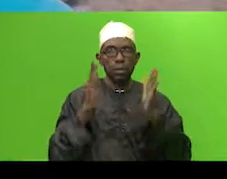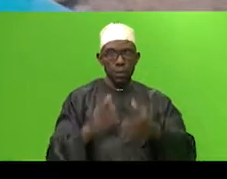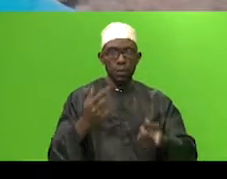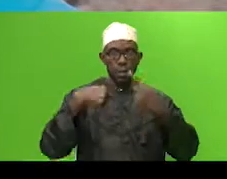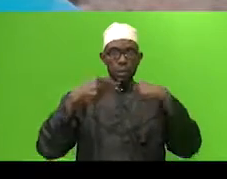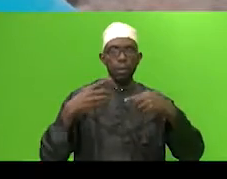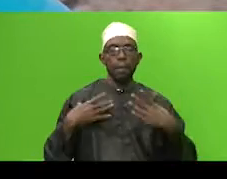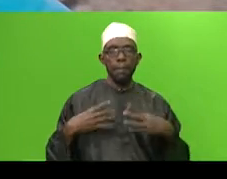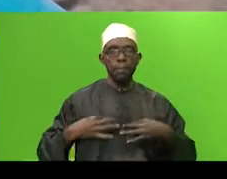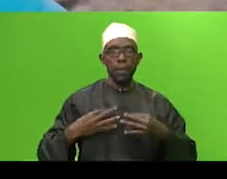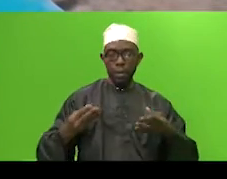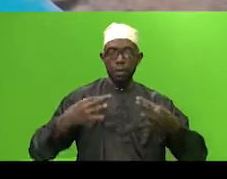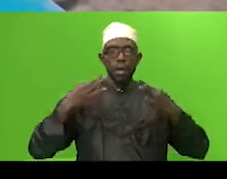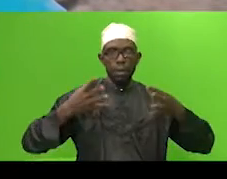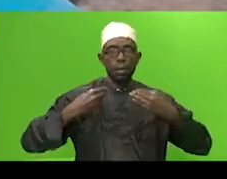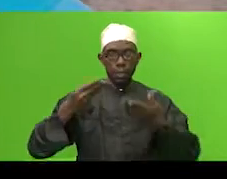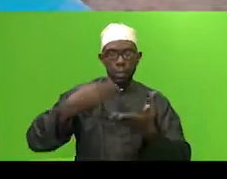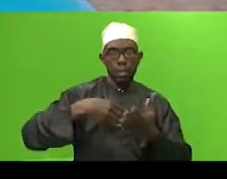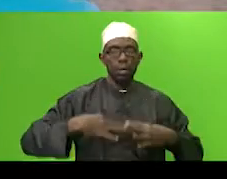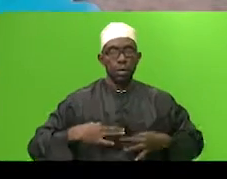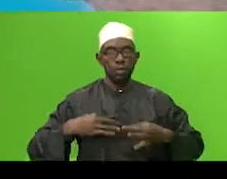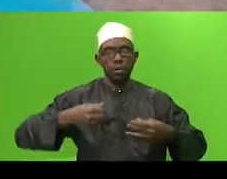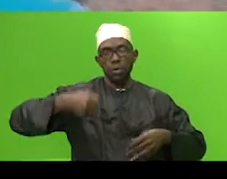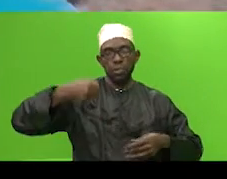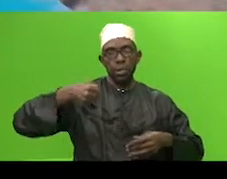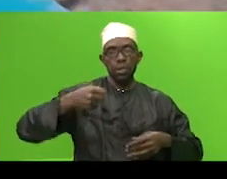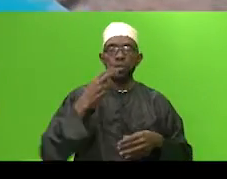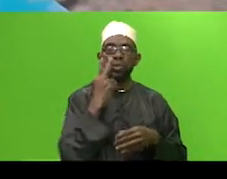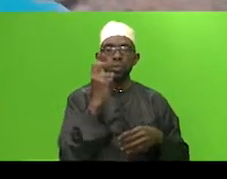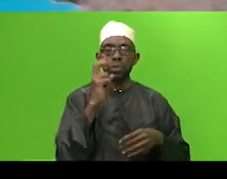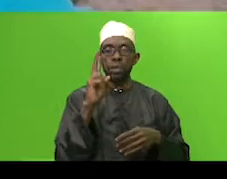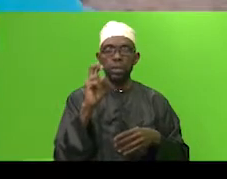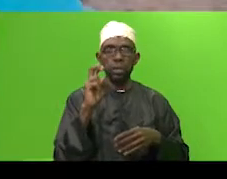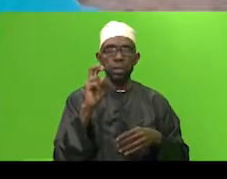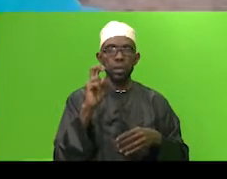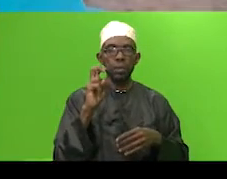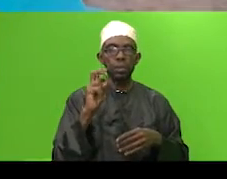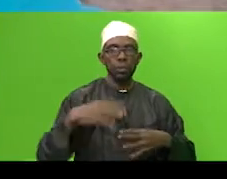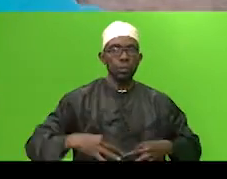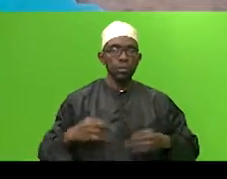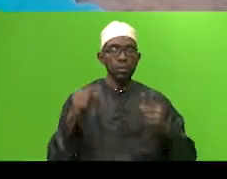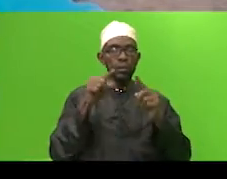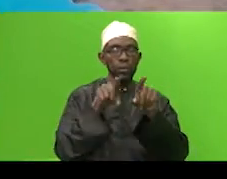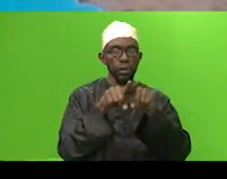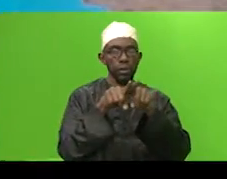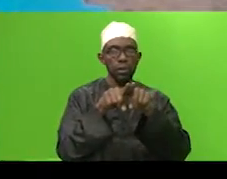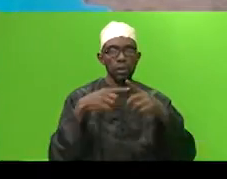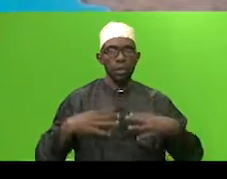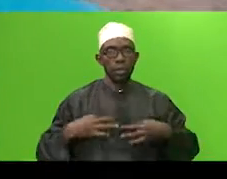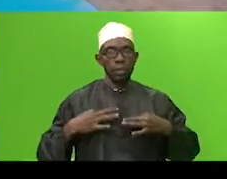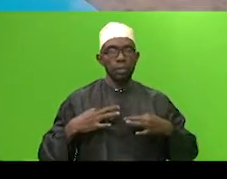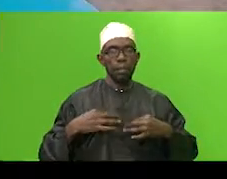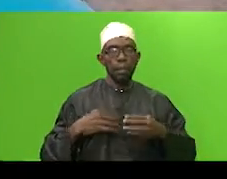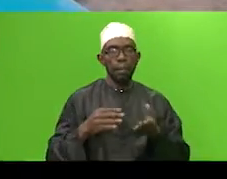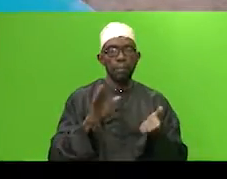anunue nguo, yeye anataka mfuko, unaona? Alafu mfuko wenyewe unatoka 20, unaona? Nguo yenyewe ukilinganisha bei ya nguo hapa